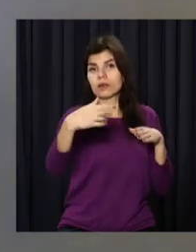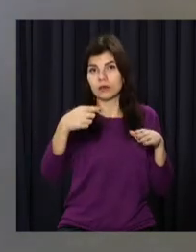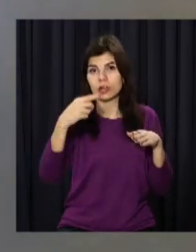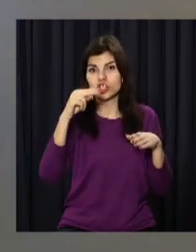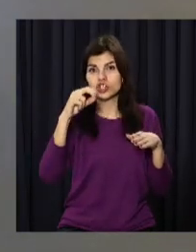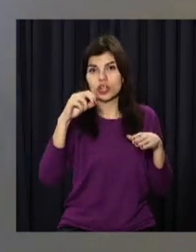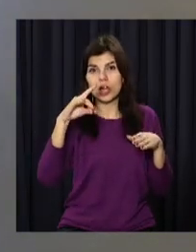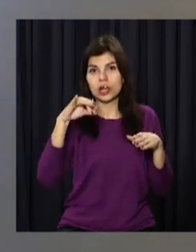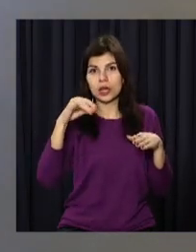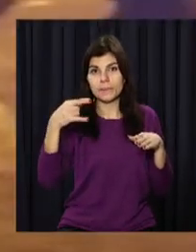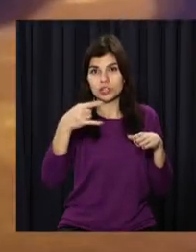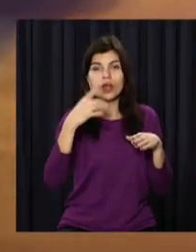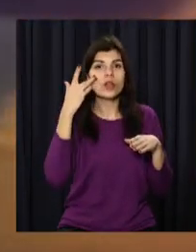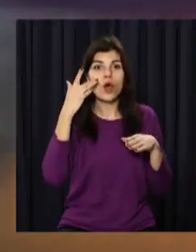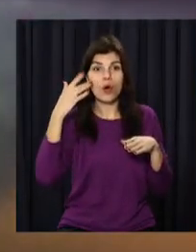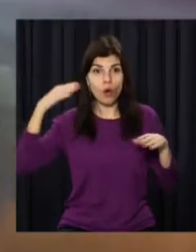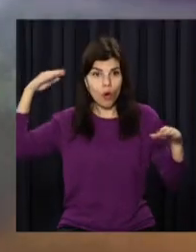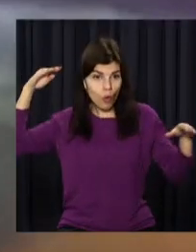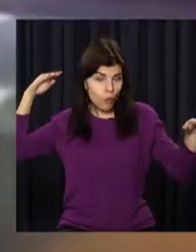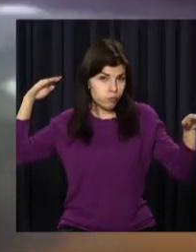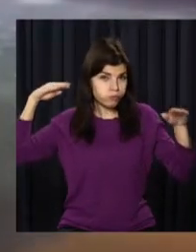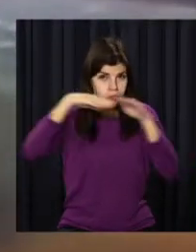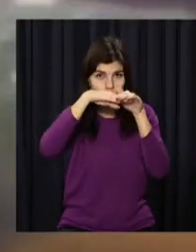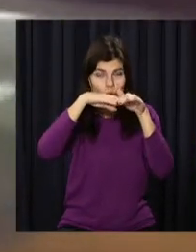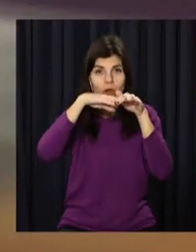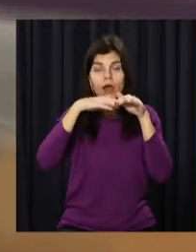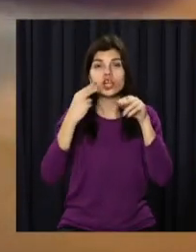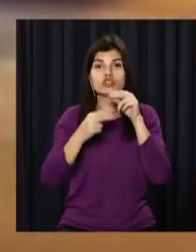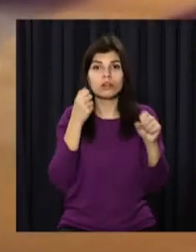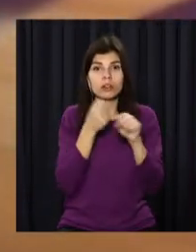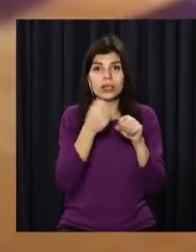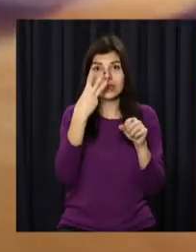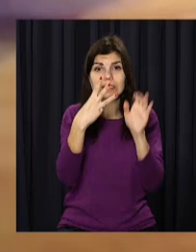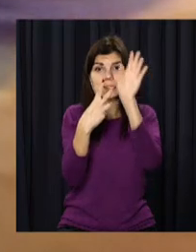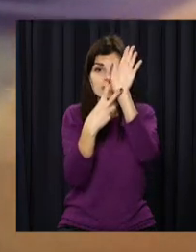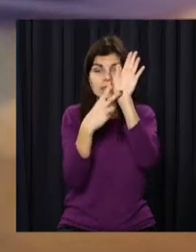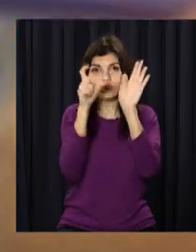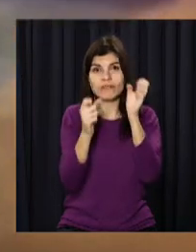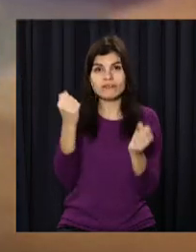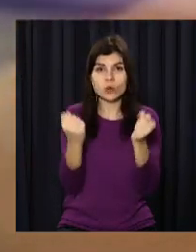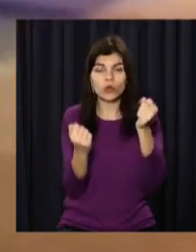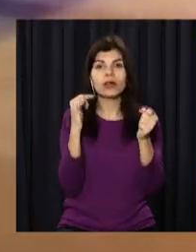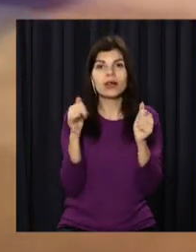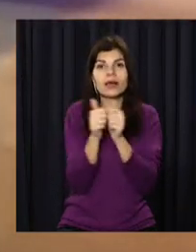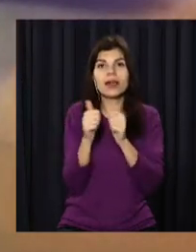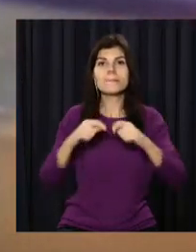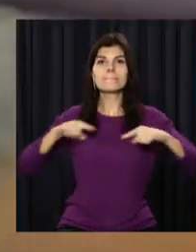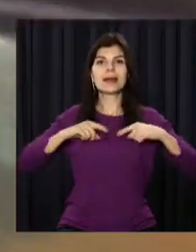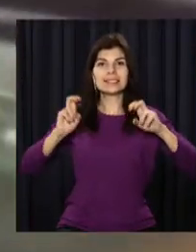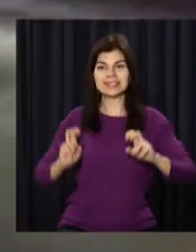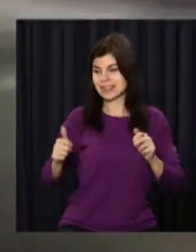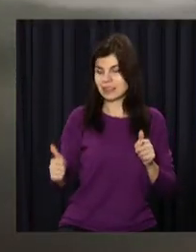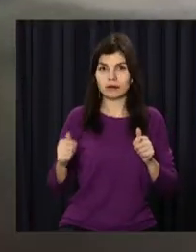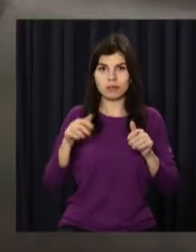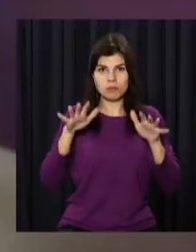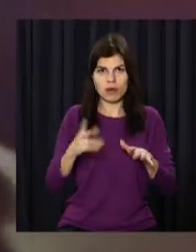виїхала Чері. Легковик залетів просто під фуру. Через ДТП 37-річний водій та пасажир на передньому сидінні